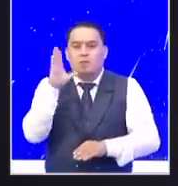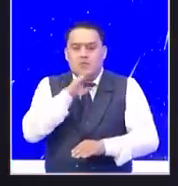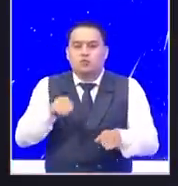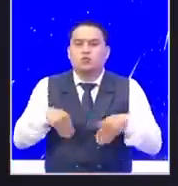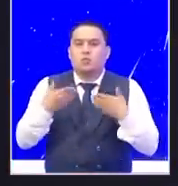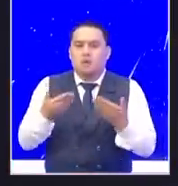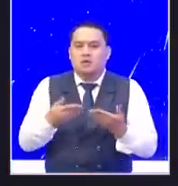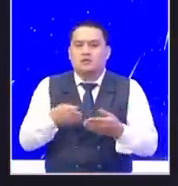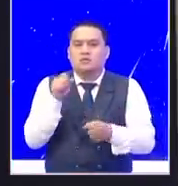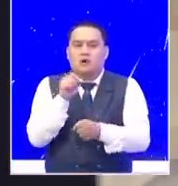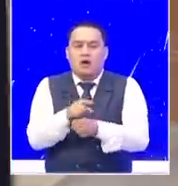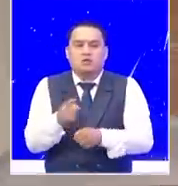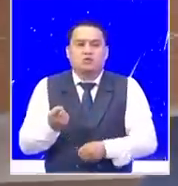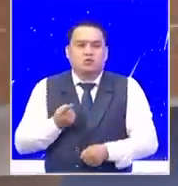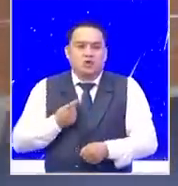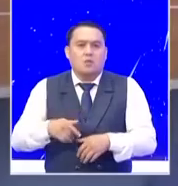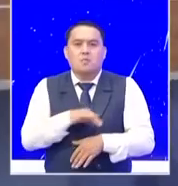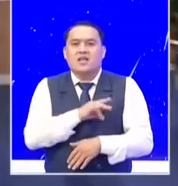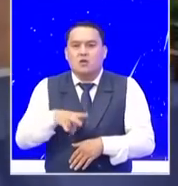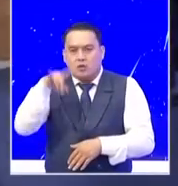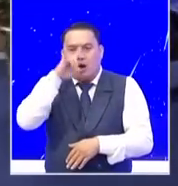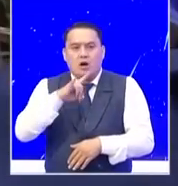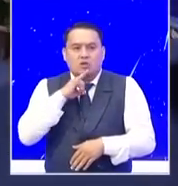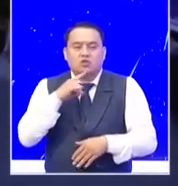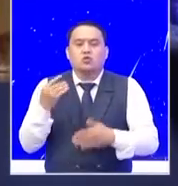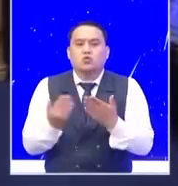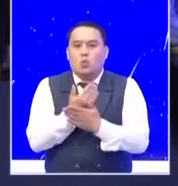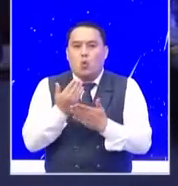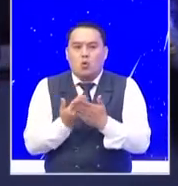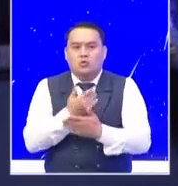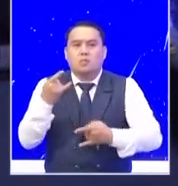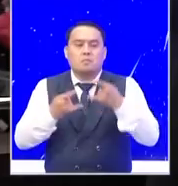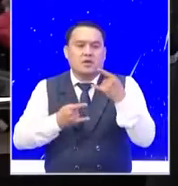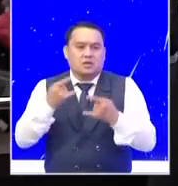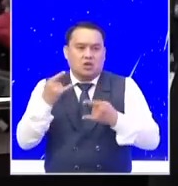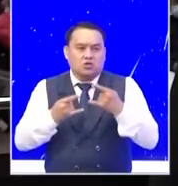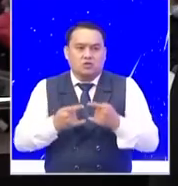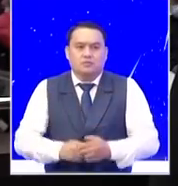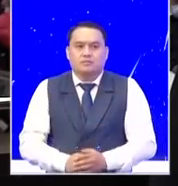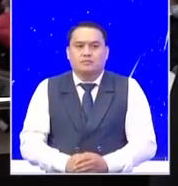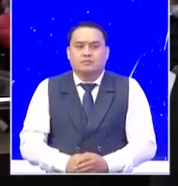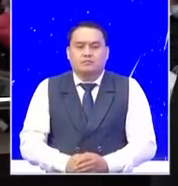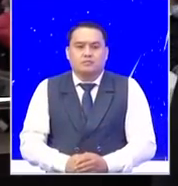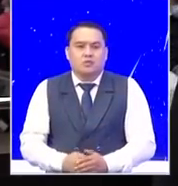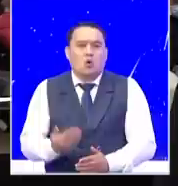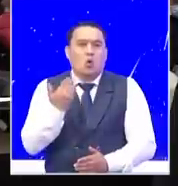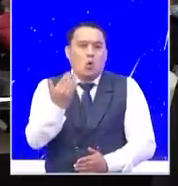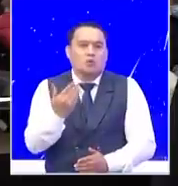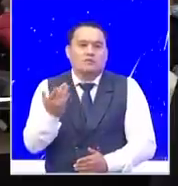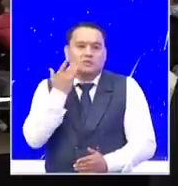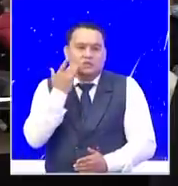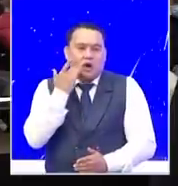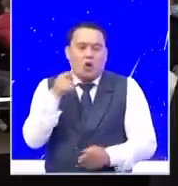подачи. Заставлял ждать миллионы казахстанцев его сюжеты и передачи. Он всегда